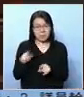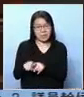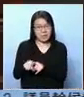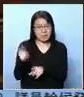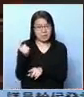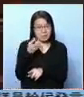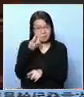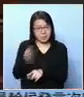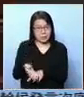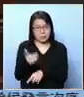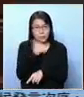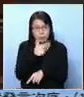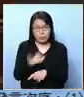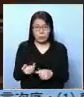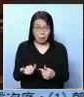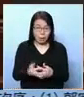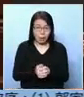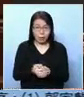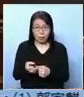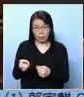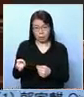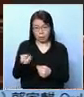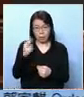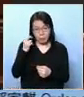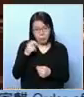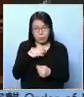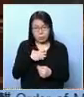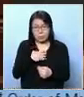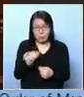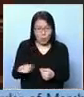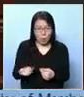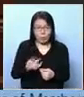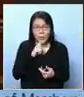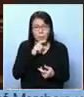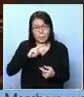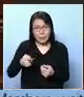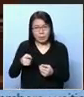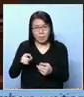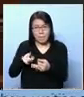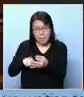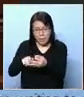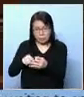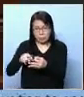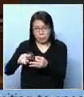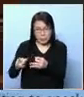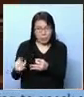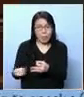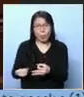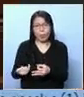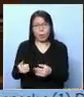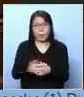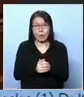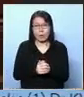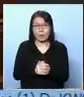齐。更何况嗰个唔系污点，你就将佢嚟污名化，污蔑咗佢。呢一种往往